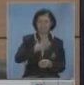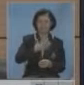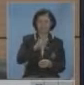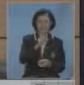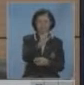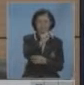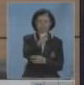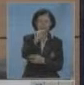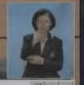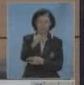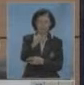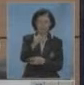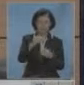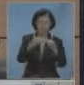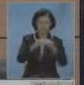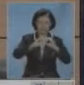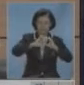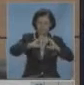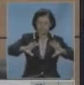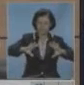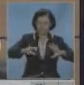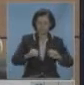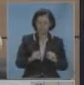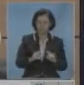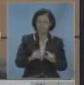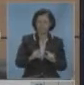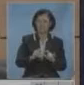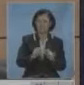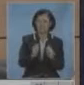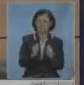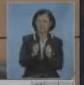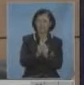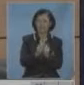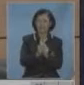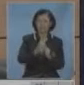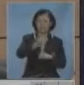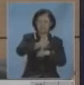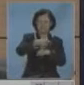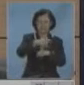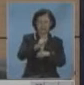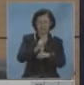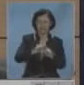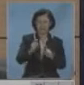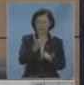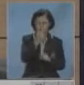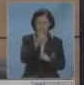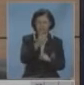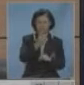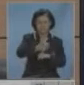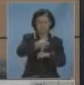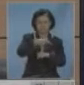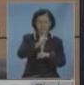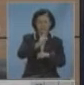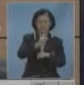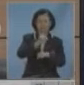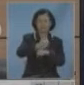ชิกสภาผู้แทนราษฎรพรรคฝ่ายค้านคนละพรรคจากกับท่านประธานแต่ก็เห็นท่านประธานได้ทำหน้าที่ที่ดีท่